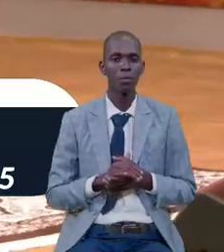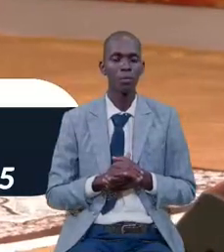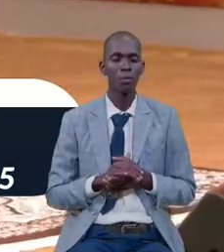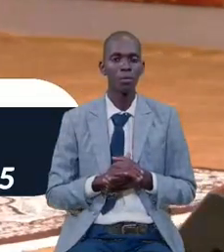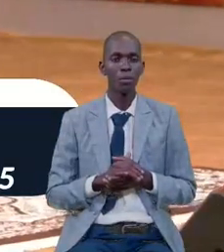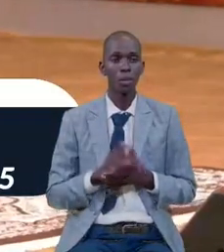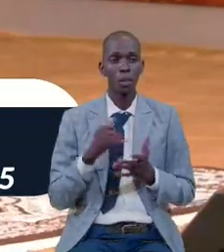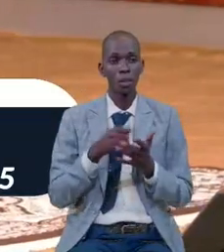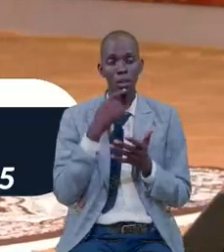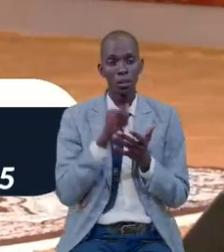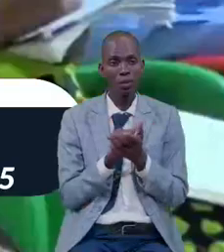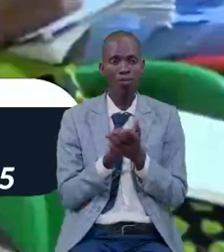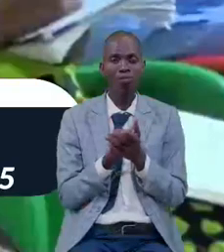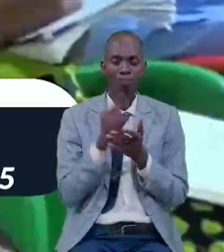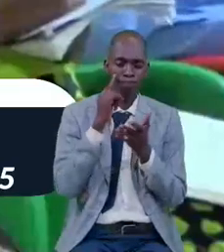verset 5.